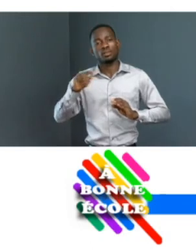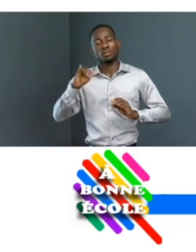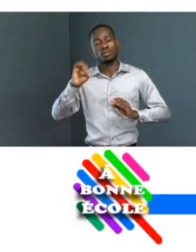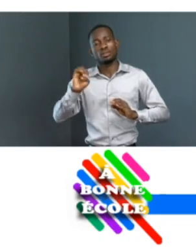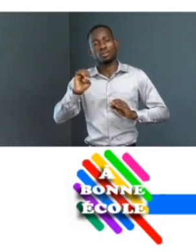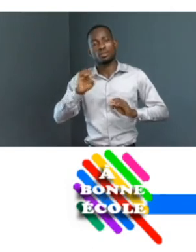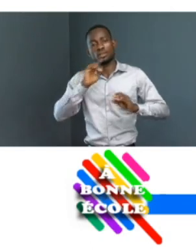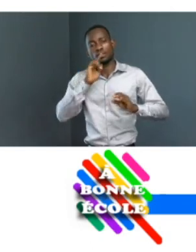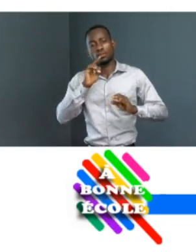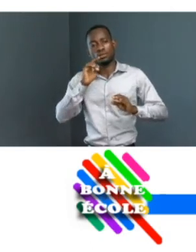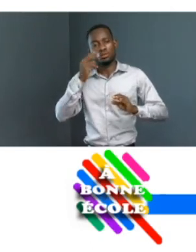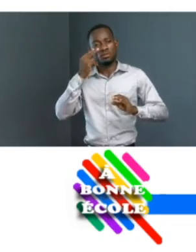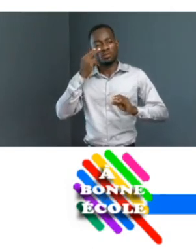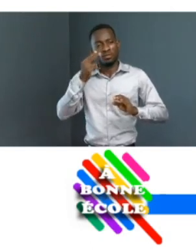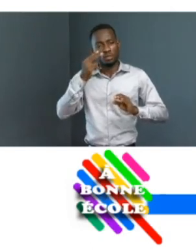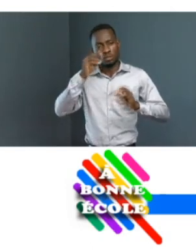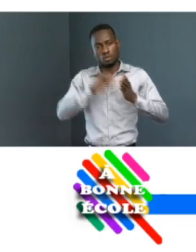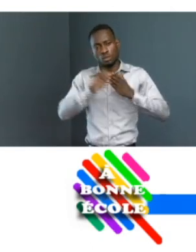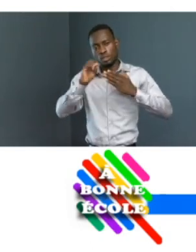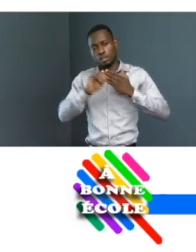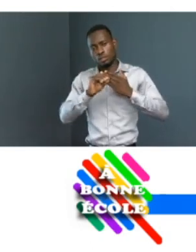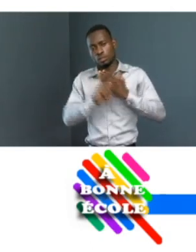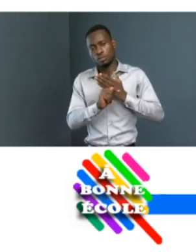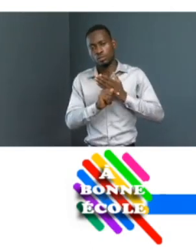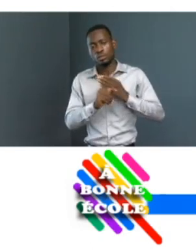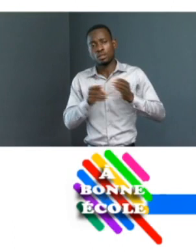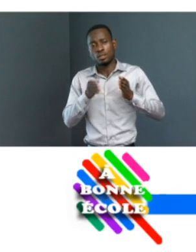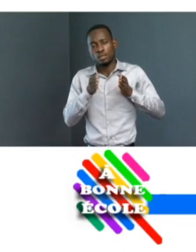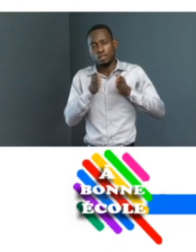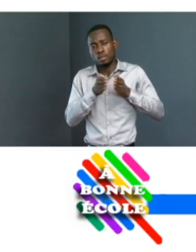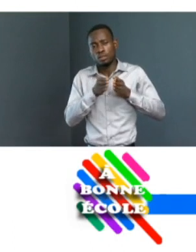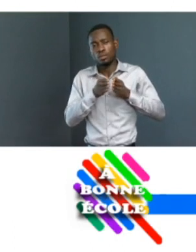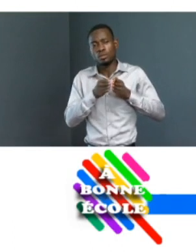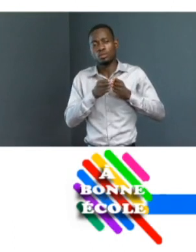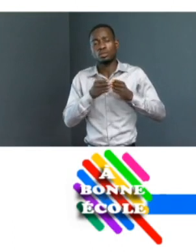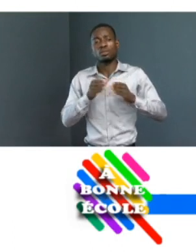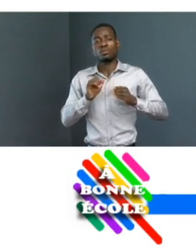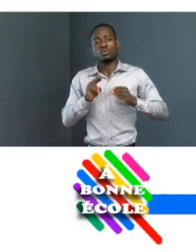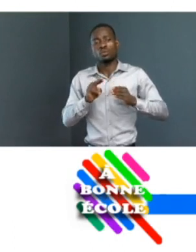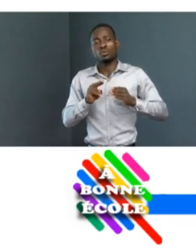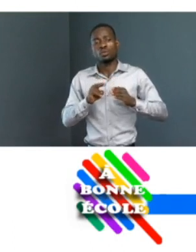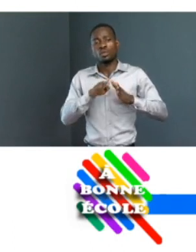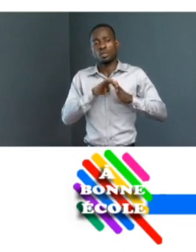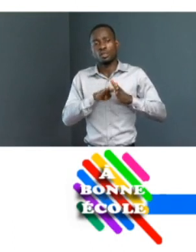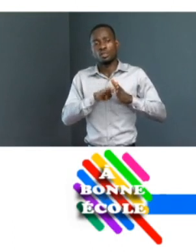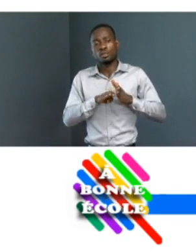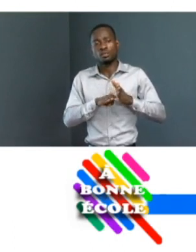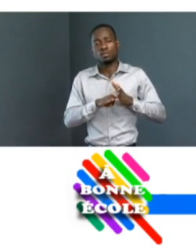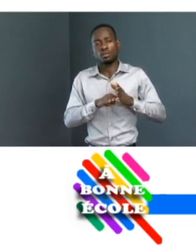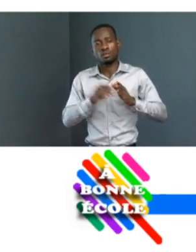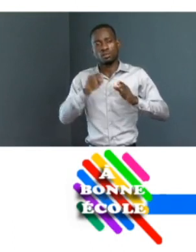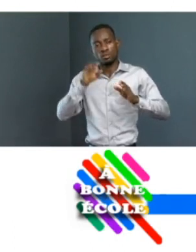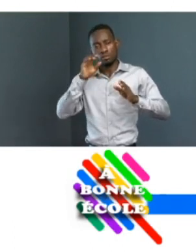c'est une vision des objets rapprochés due à la diminution. C'est une vision floue des